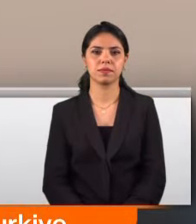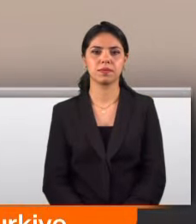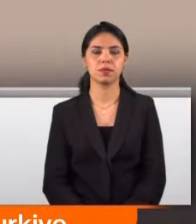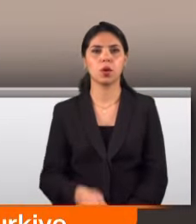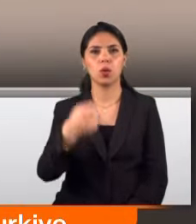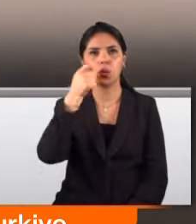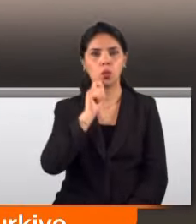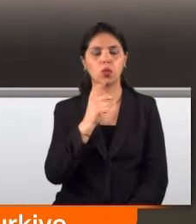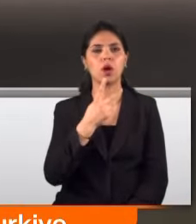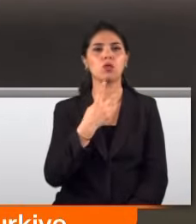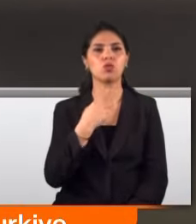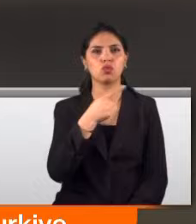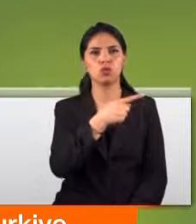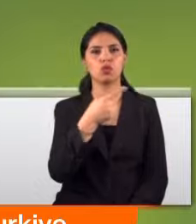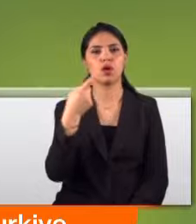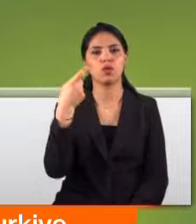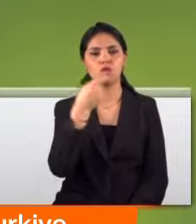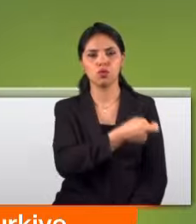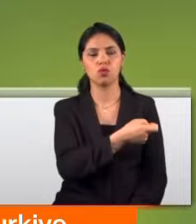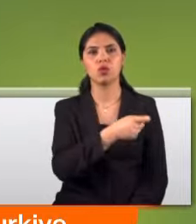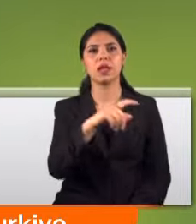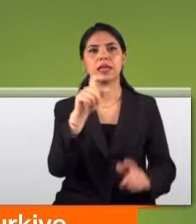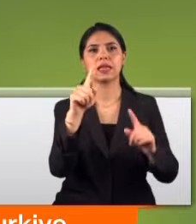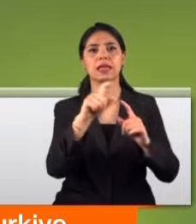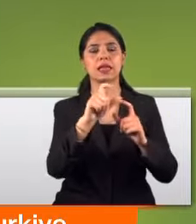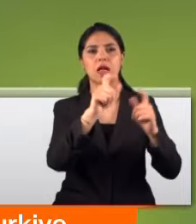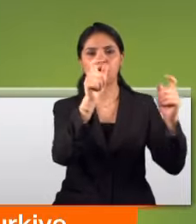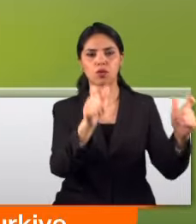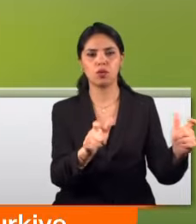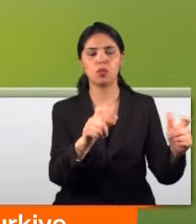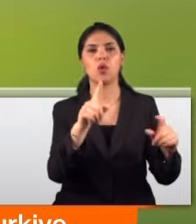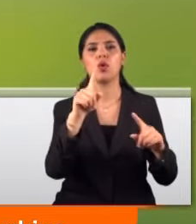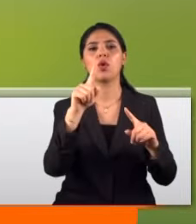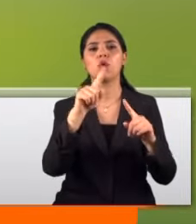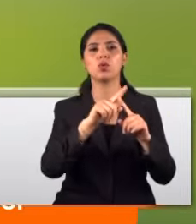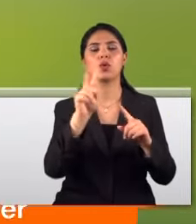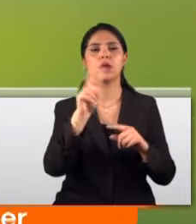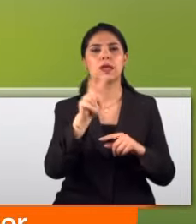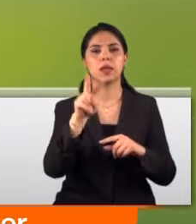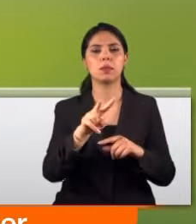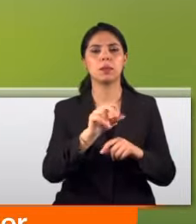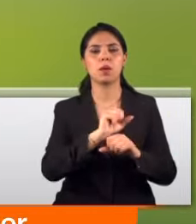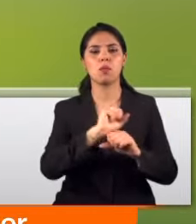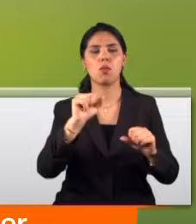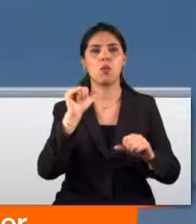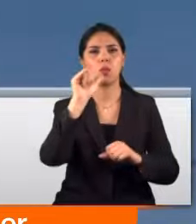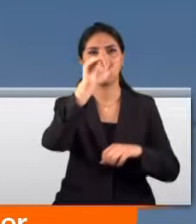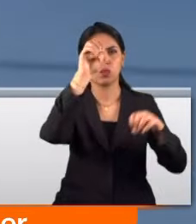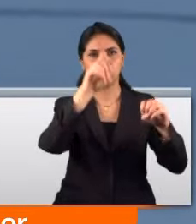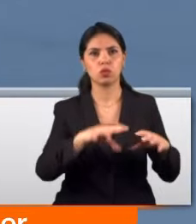Ukrayna Rusya'yı kalbinde vurdu. Stavropol bölgesinde Tu-22M3 tipi bir bombardıman uçağını